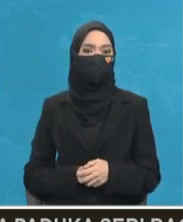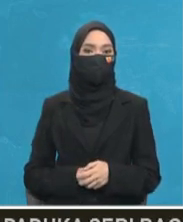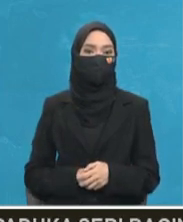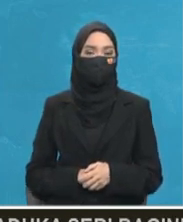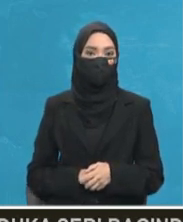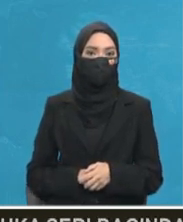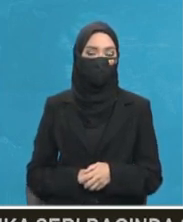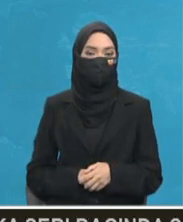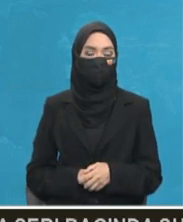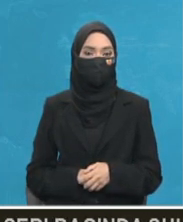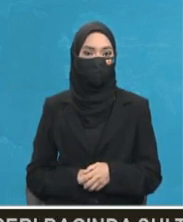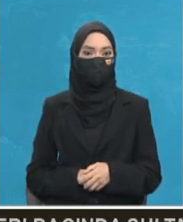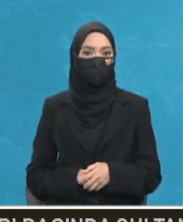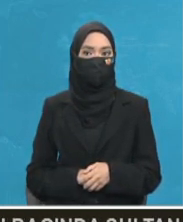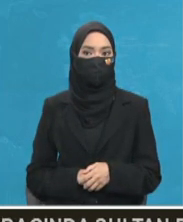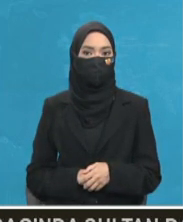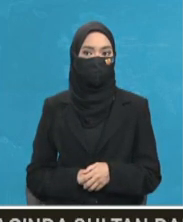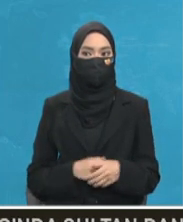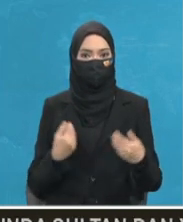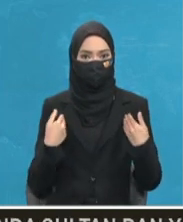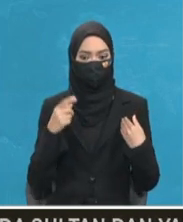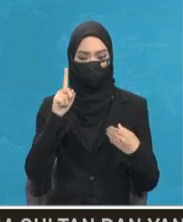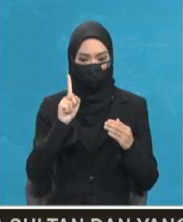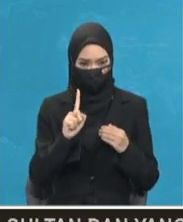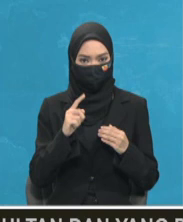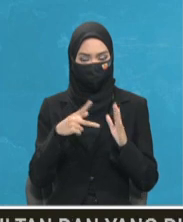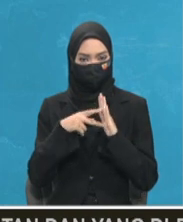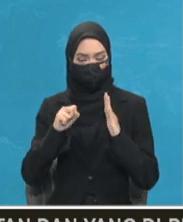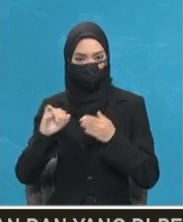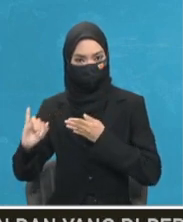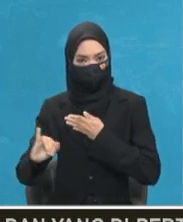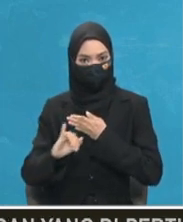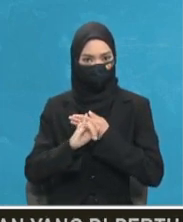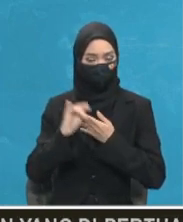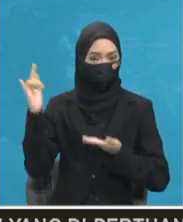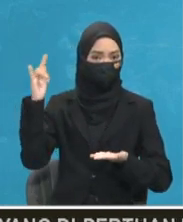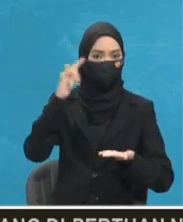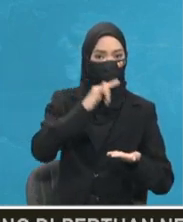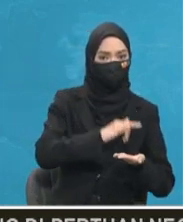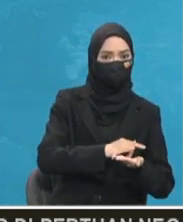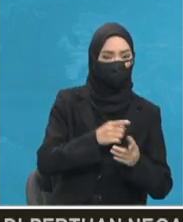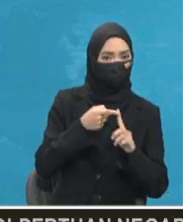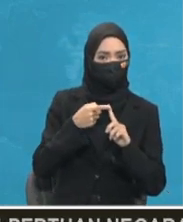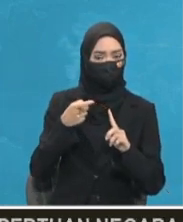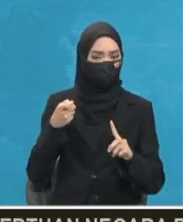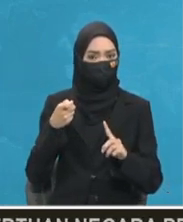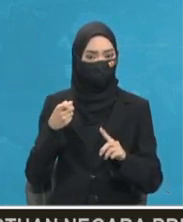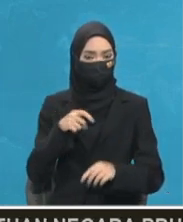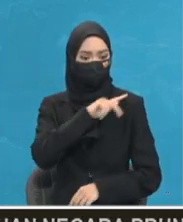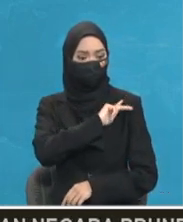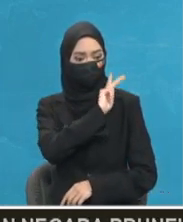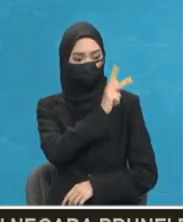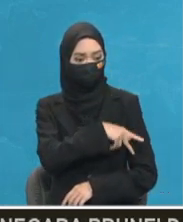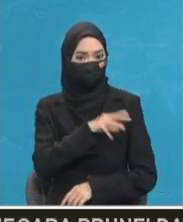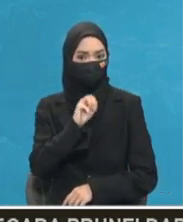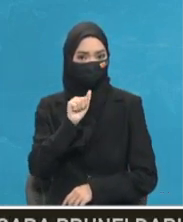Hai Selain itu terdapat satu casing food yang dicatatkan pada hari ini yang telah tiba ke Nagabonar salam dari Manila dengan menaiki